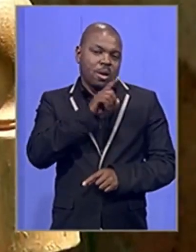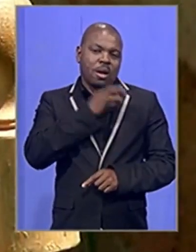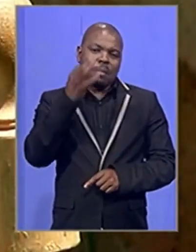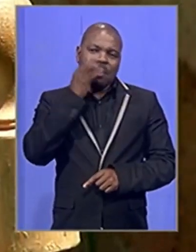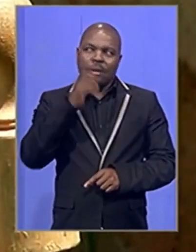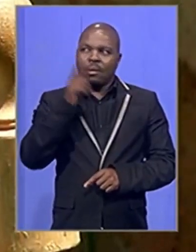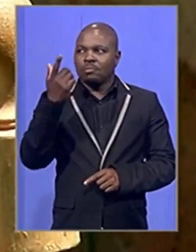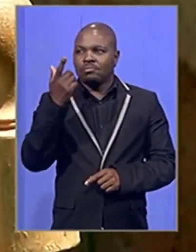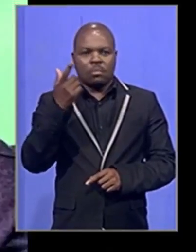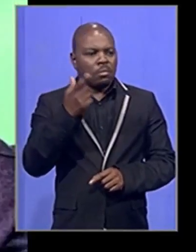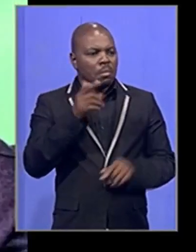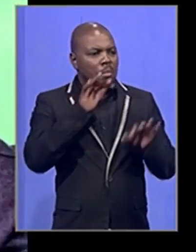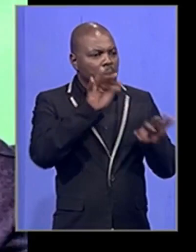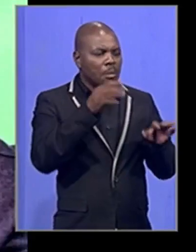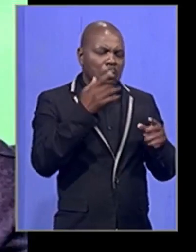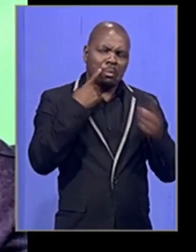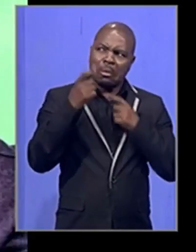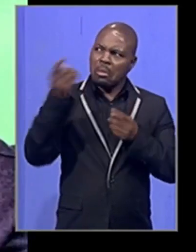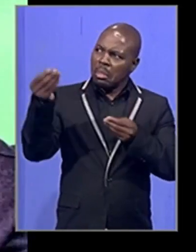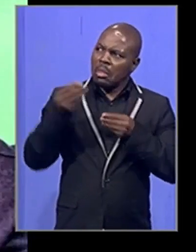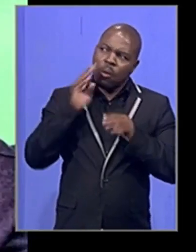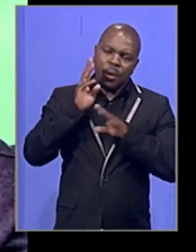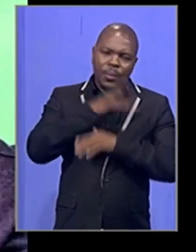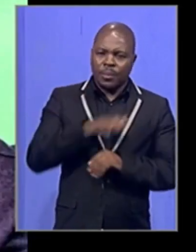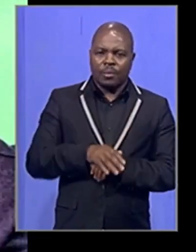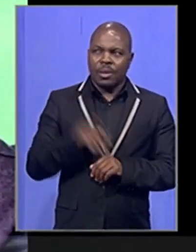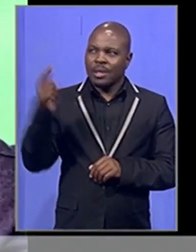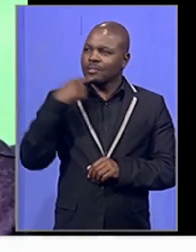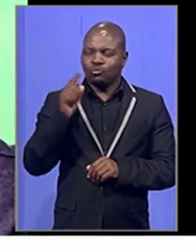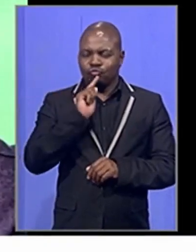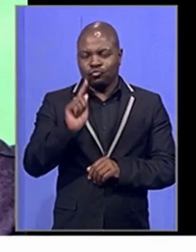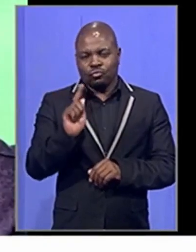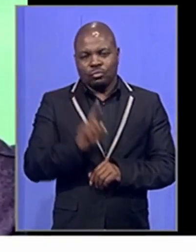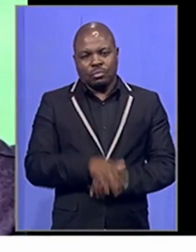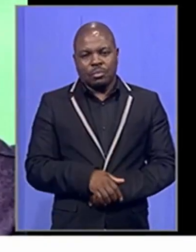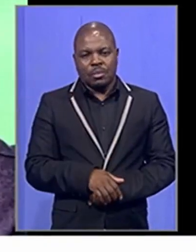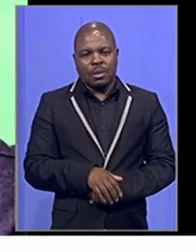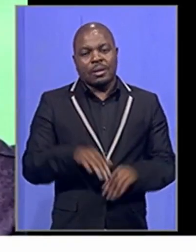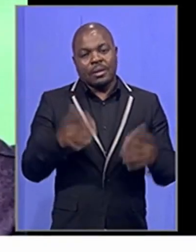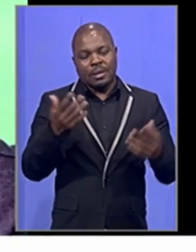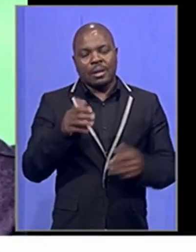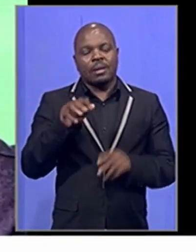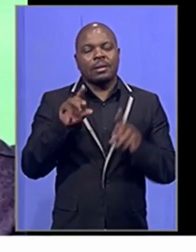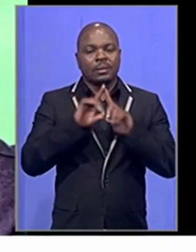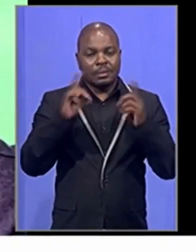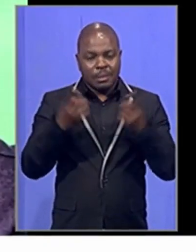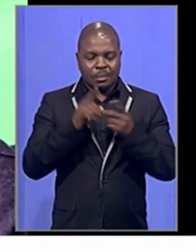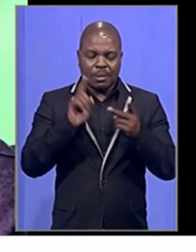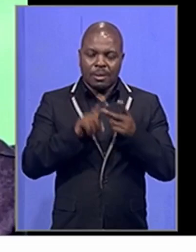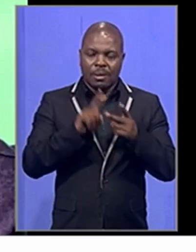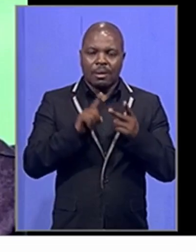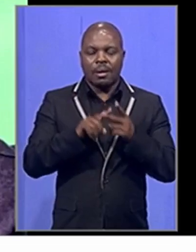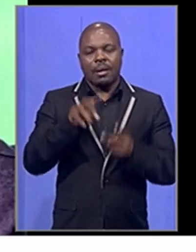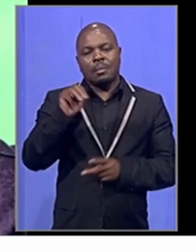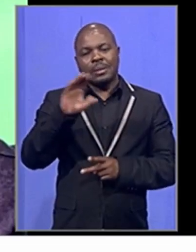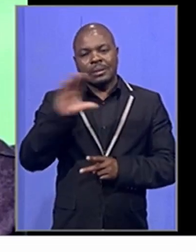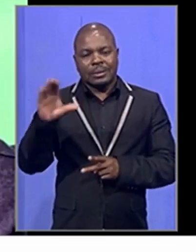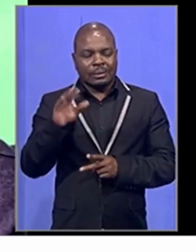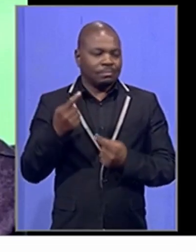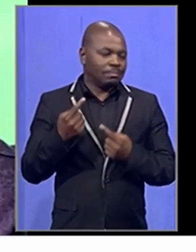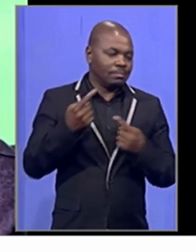tlamela baagi ka ditirelo. Se ba moaruri gore mokhuduthamaga kana lefapha le ngodiega go kopana le baagi ba ko Lehurutse. Go na le